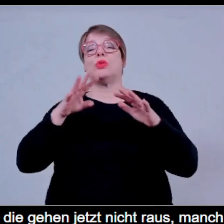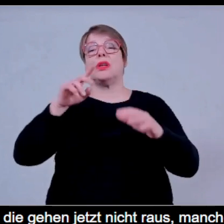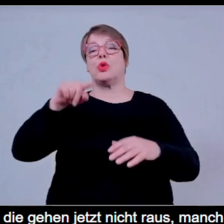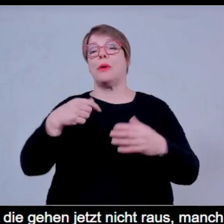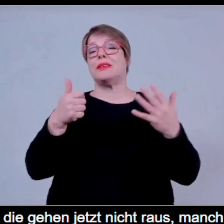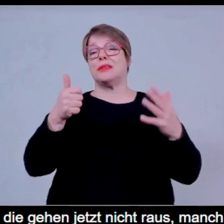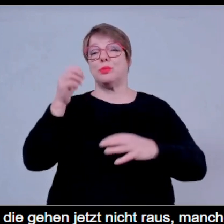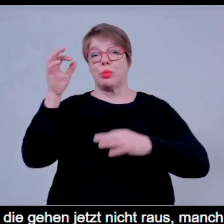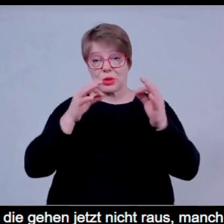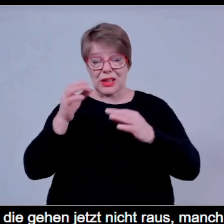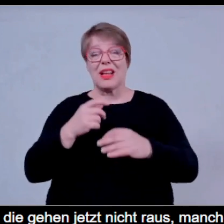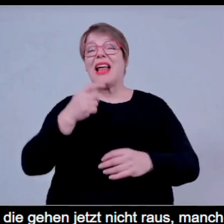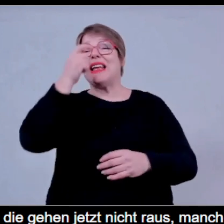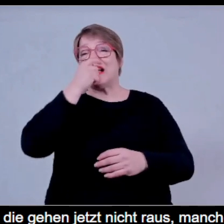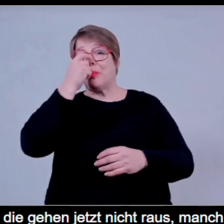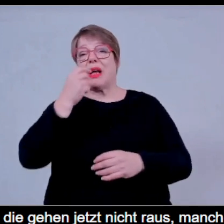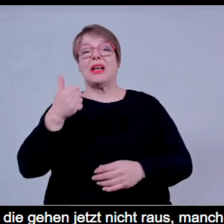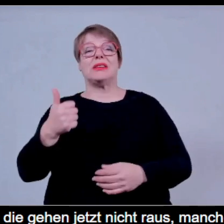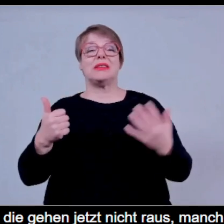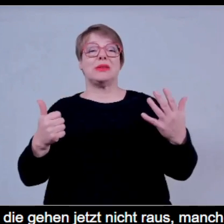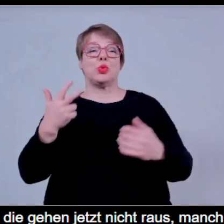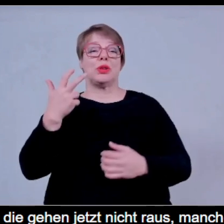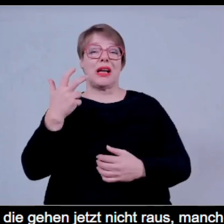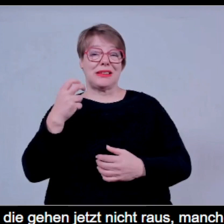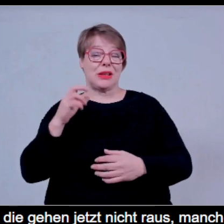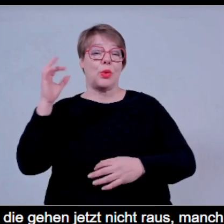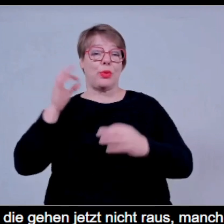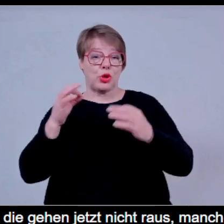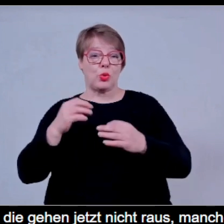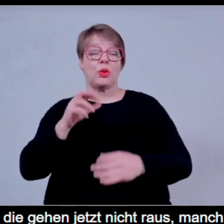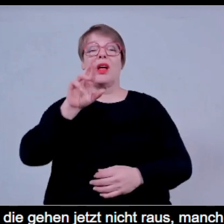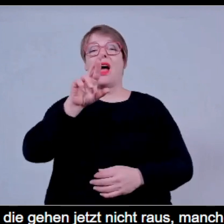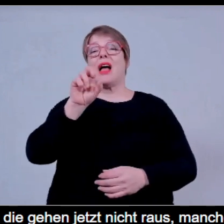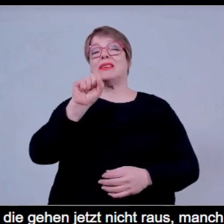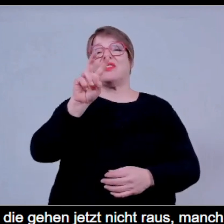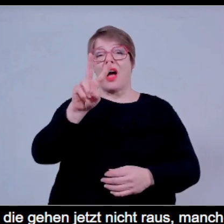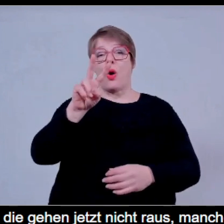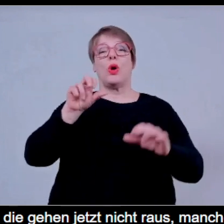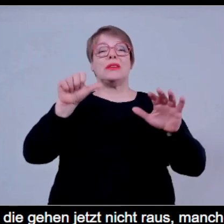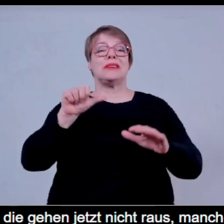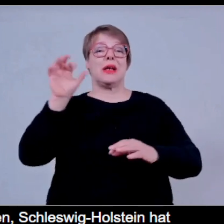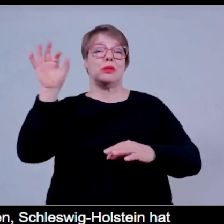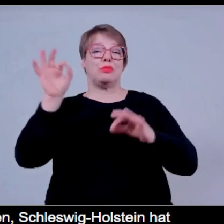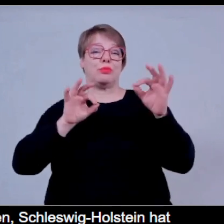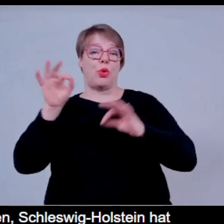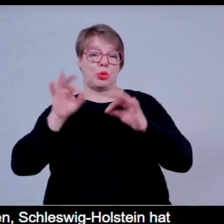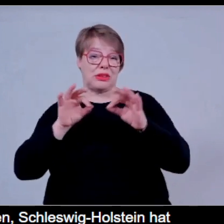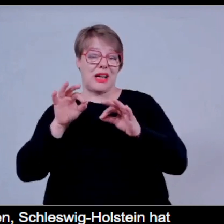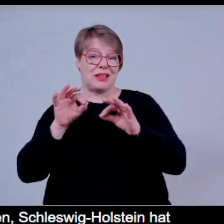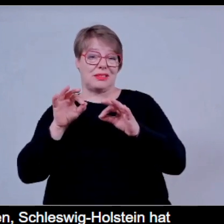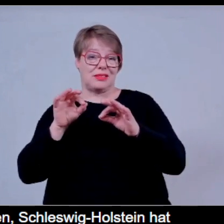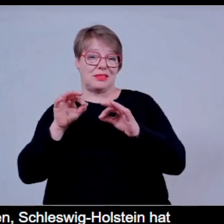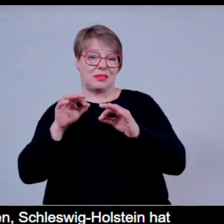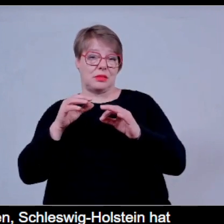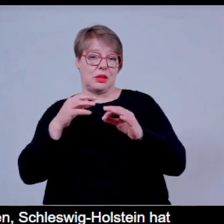darstellt. Und jetzt, wenn ich Ihnen die Zahlen nochmal vortrage, 6 Prozent SARS-CoV-2, 36 Influenza und RSV 19, dann ist